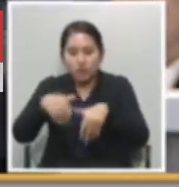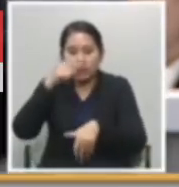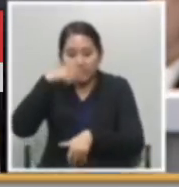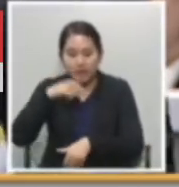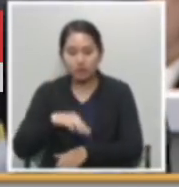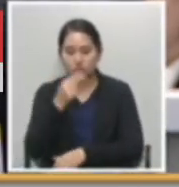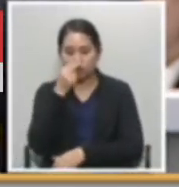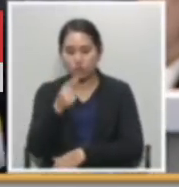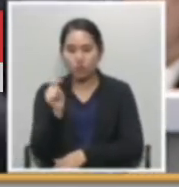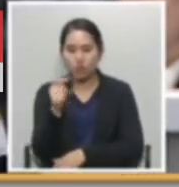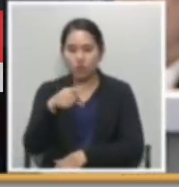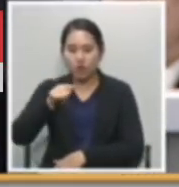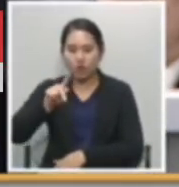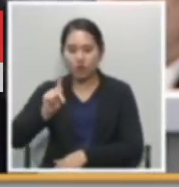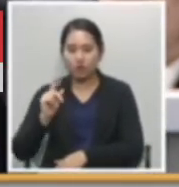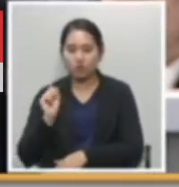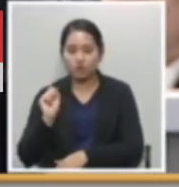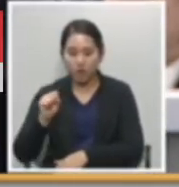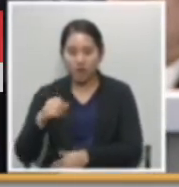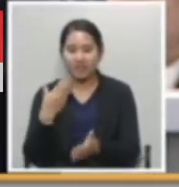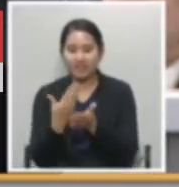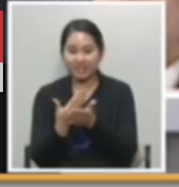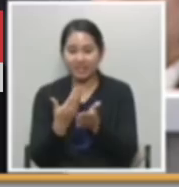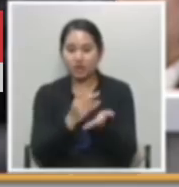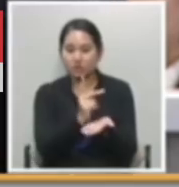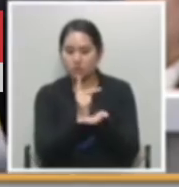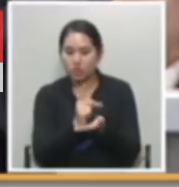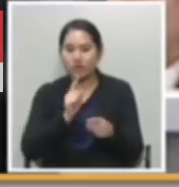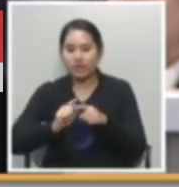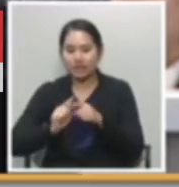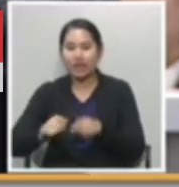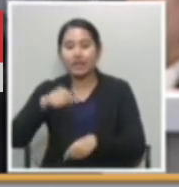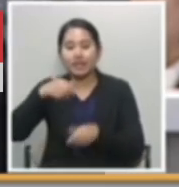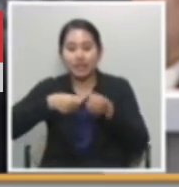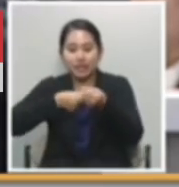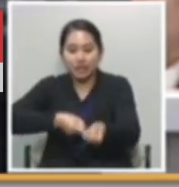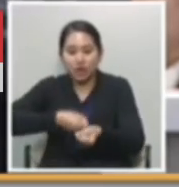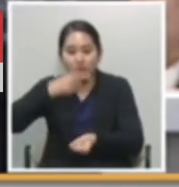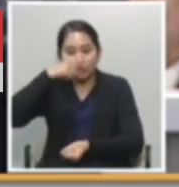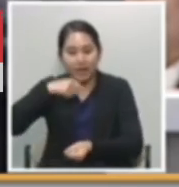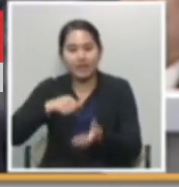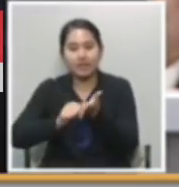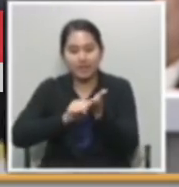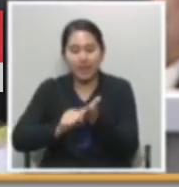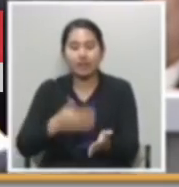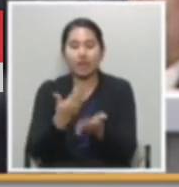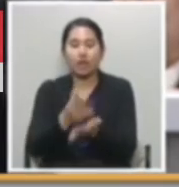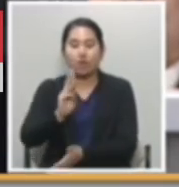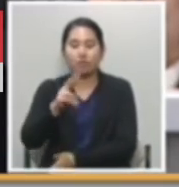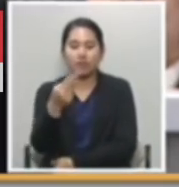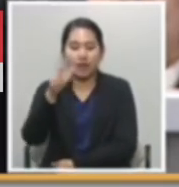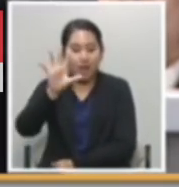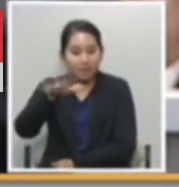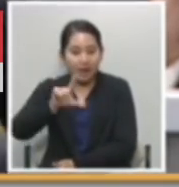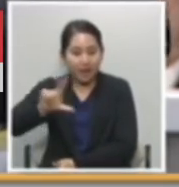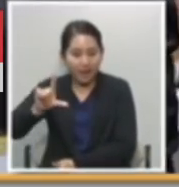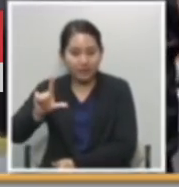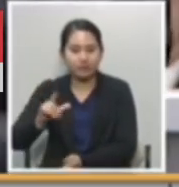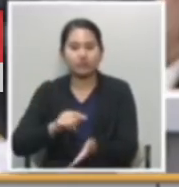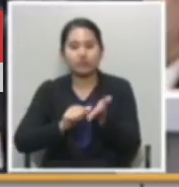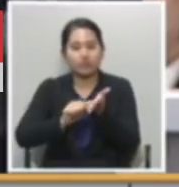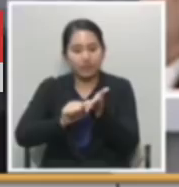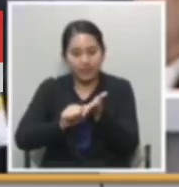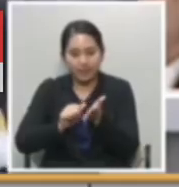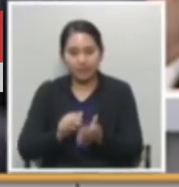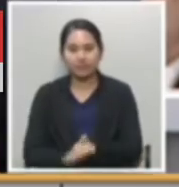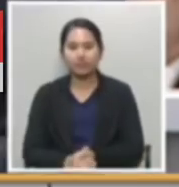ส.เราจะต้องแก้หนี้ให้กับเกษตรกรทั้งประเทศใส่ไปเลยครับ 65,000 ล้านใส่ไปเลยพักหนี้2ปีเ